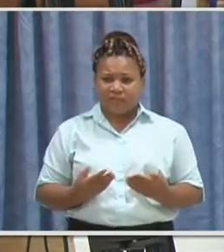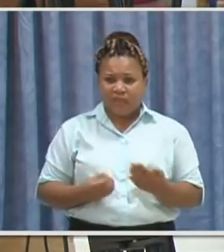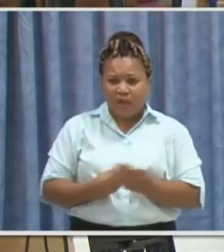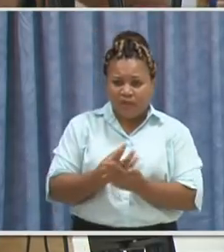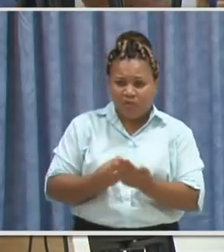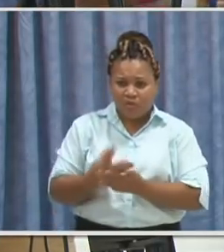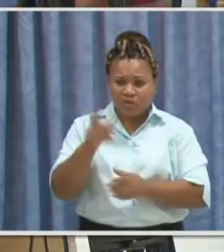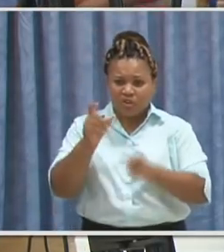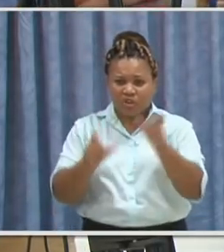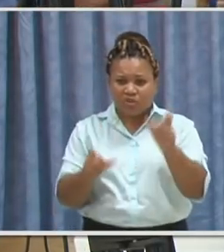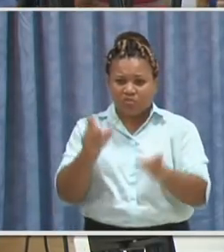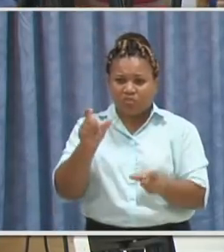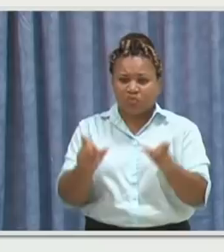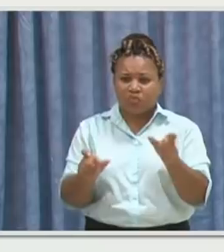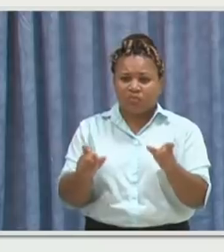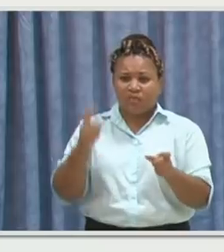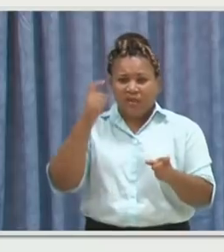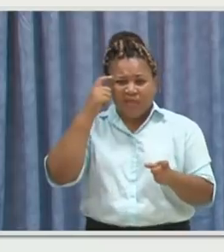Merci.